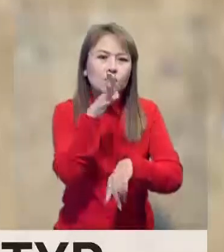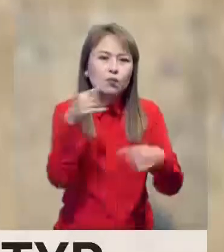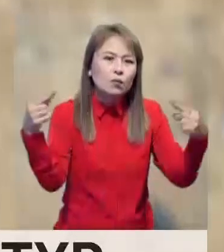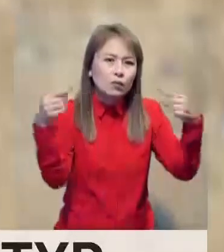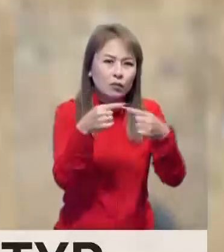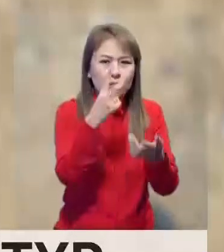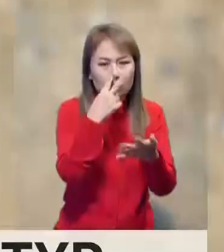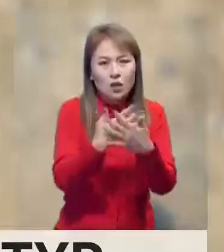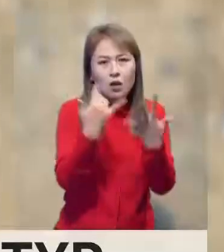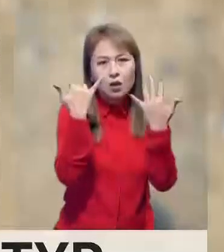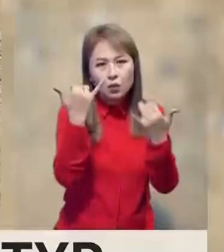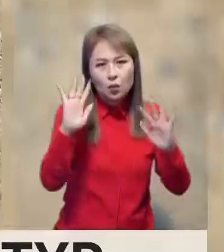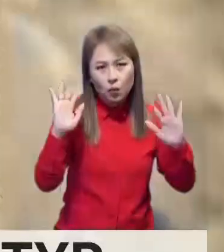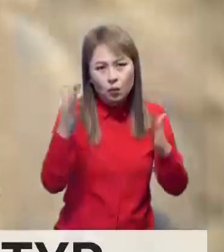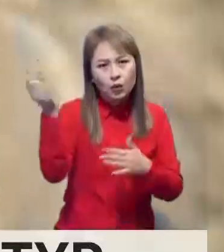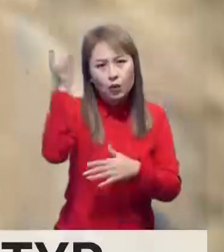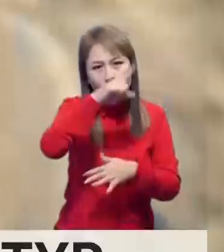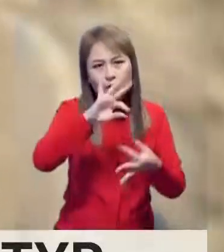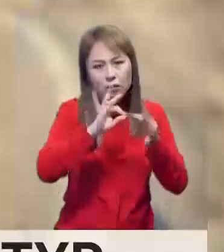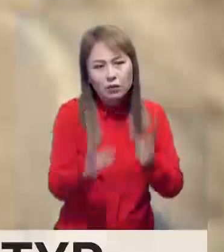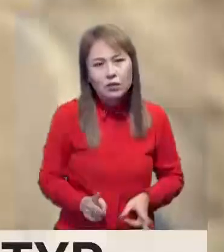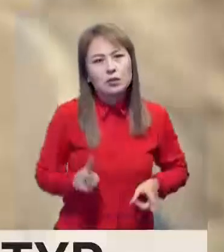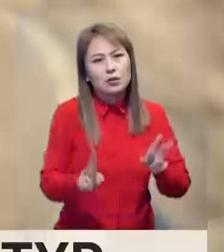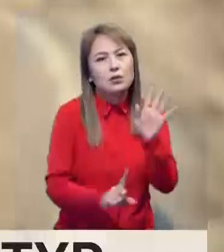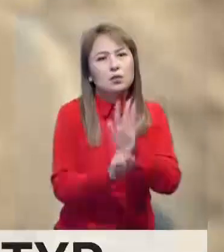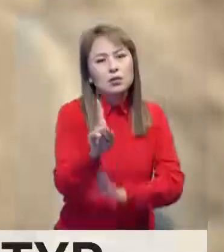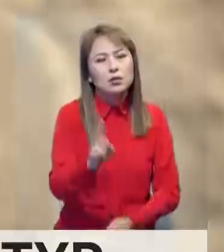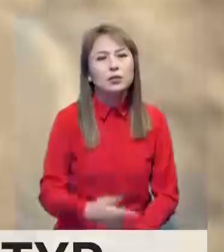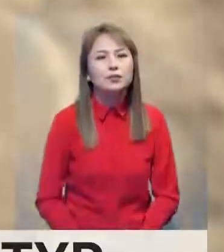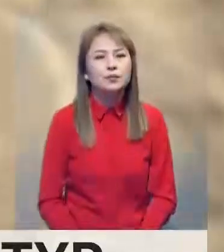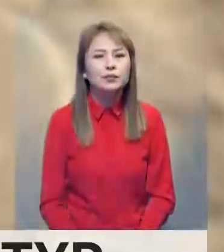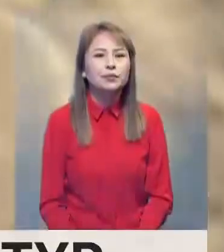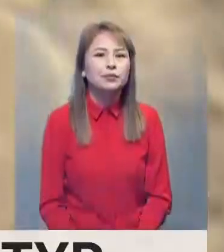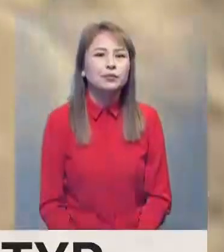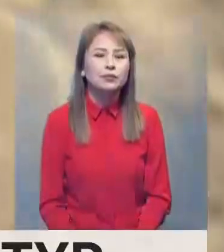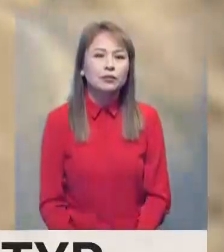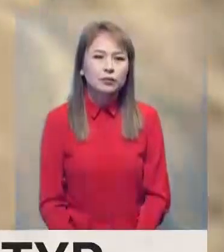бір уақытта болмағанын көрсетеді. Қазір өңірде оқиға бойынша қылмыстық іс қозғалды.